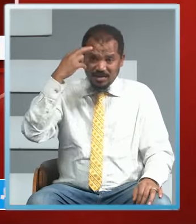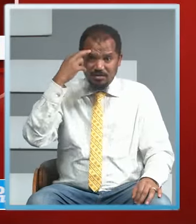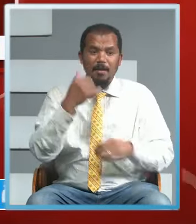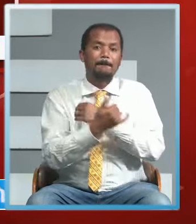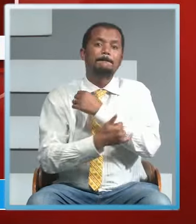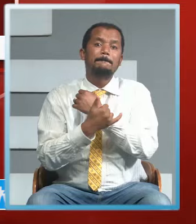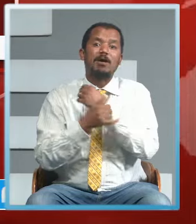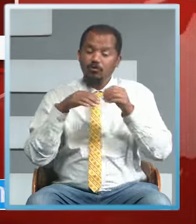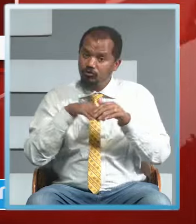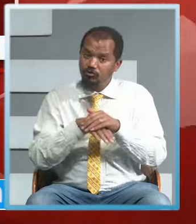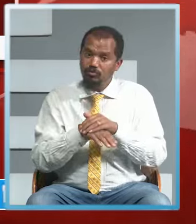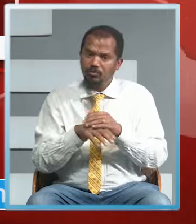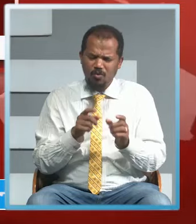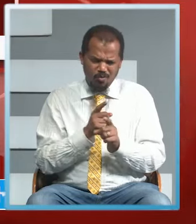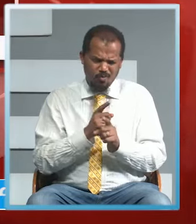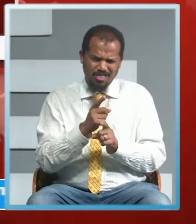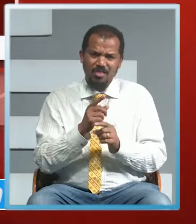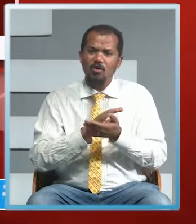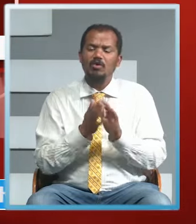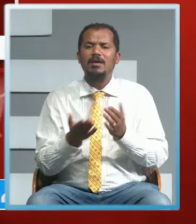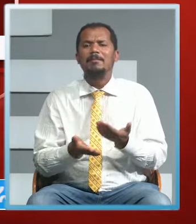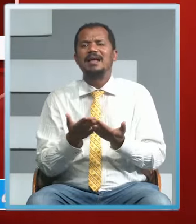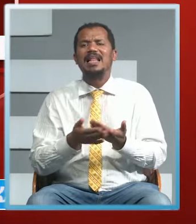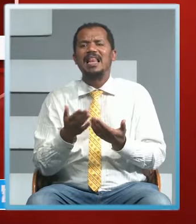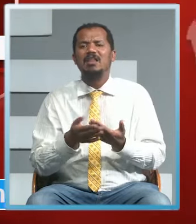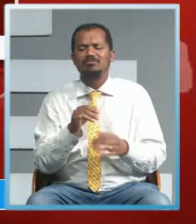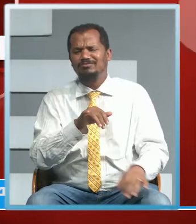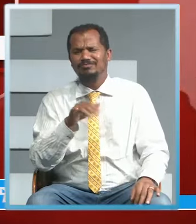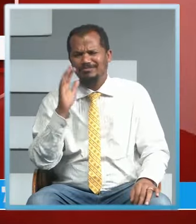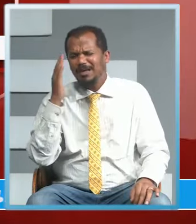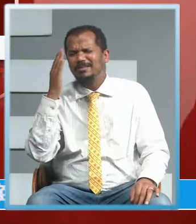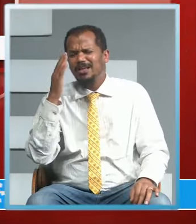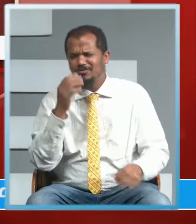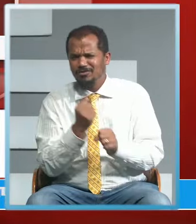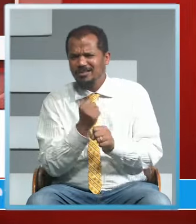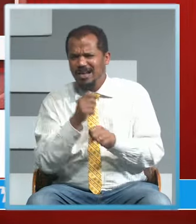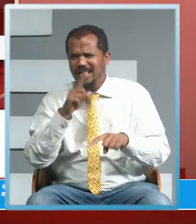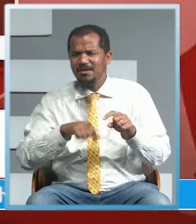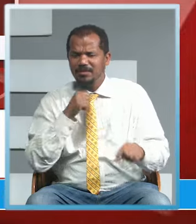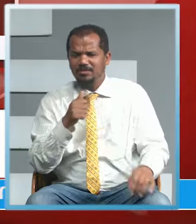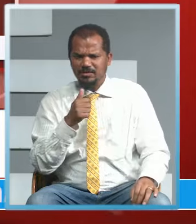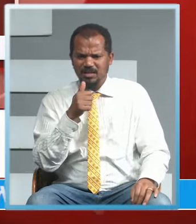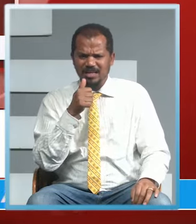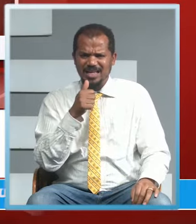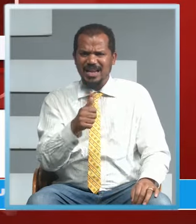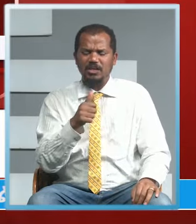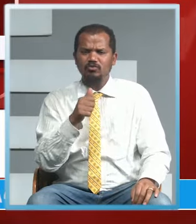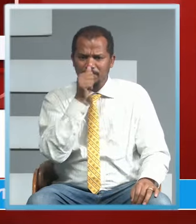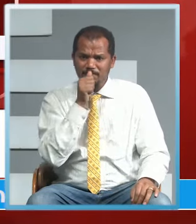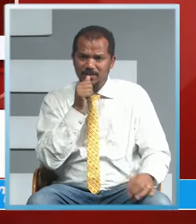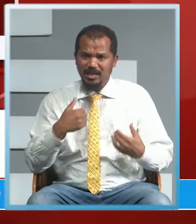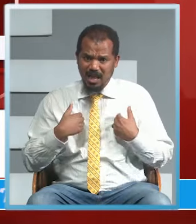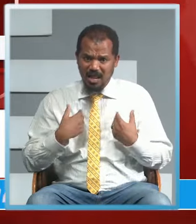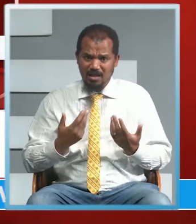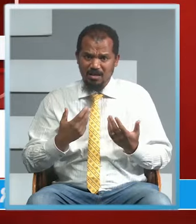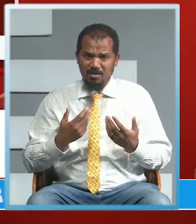ምክንያት በአገሪቷ ውስጥ ወጥ የሆነ በቀላሉ ተመሳስሎ ሊሰራ የማይችል የራሱ ሴኩሪቲ ፊውቸር